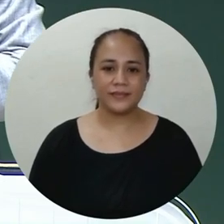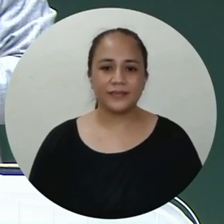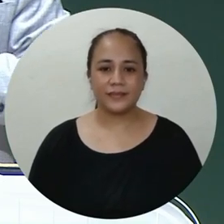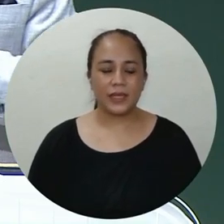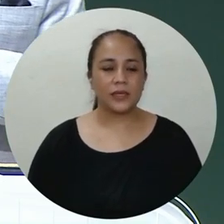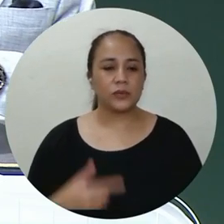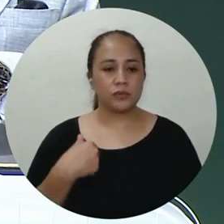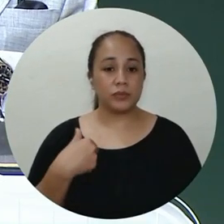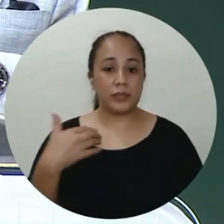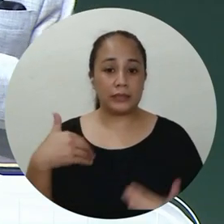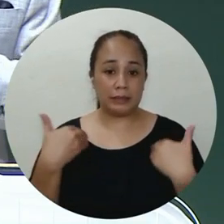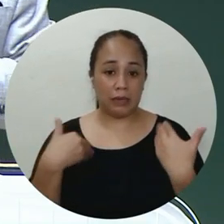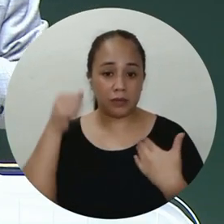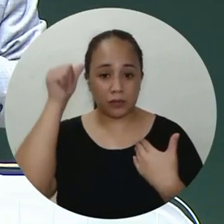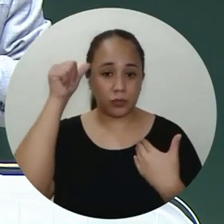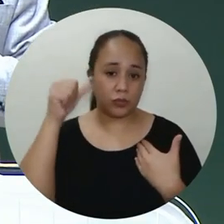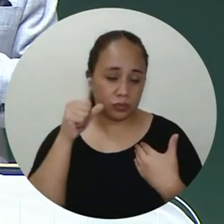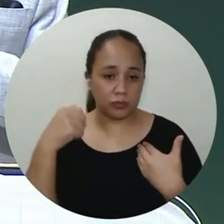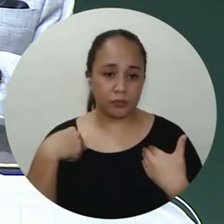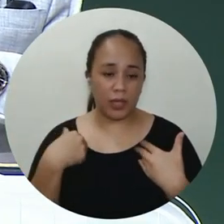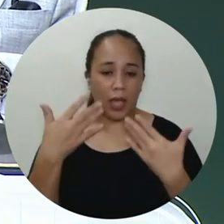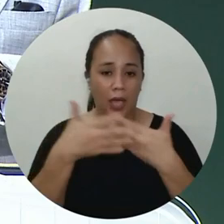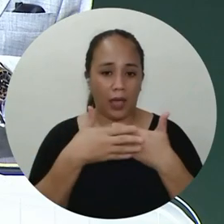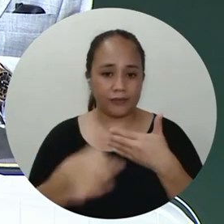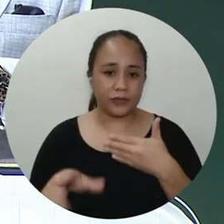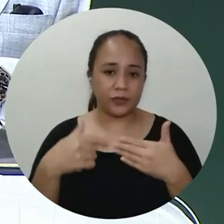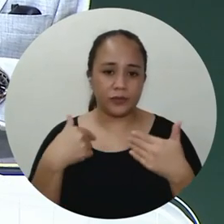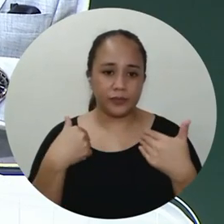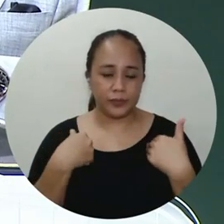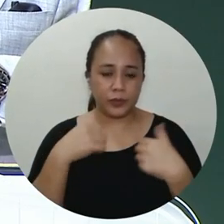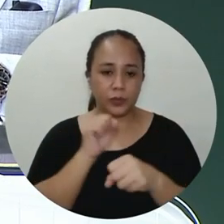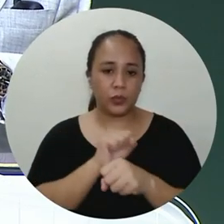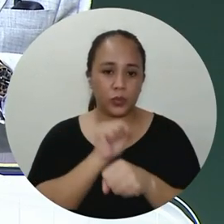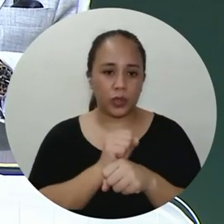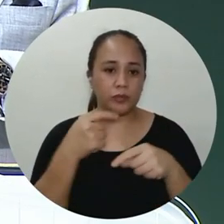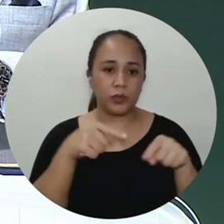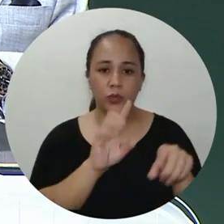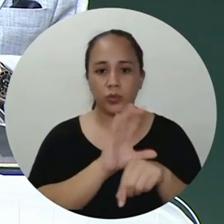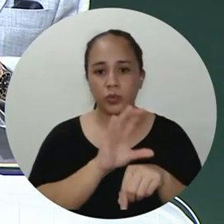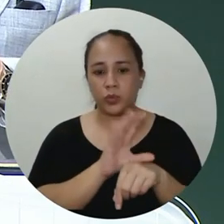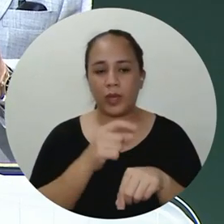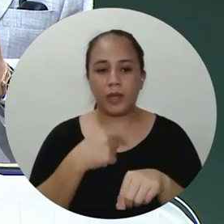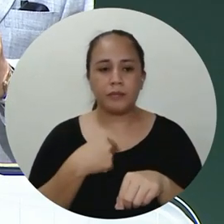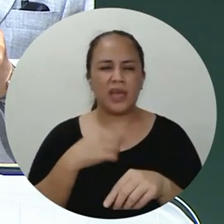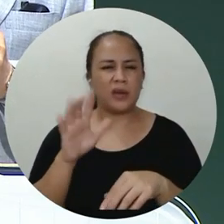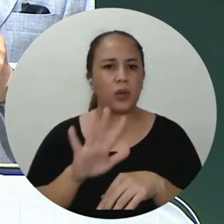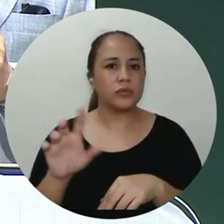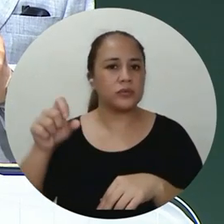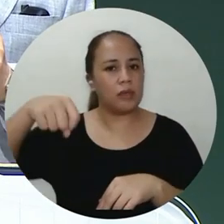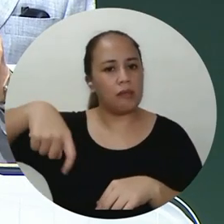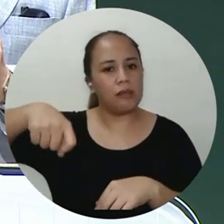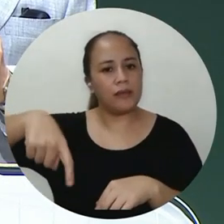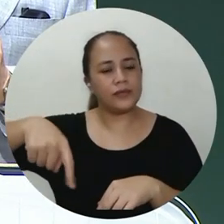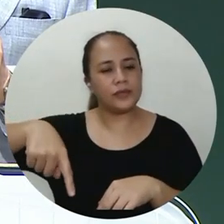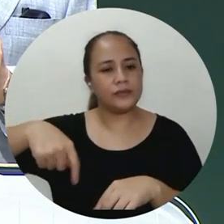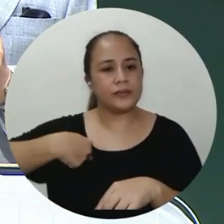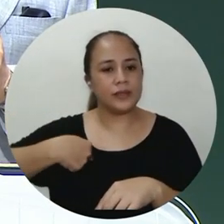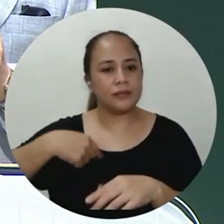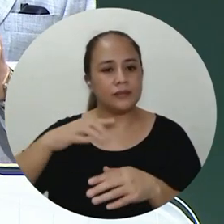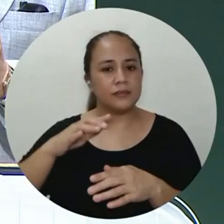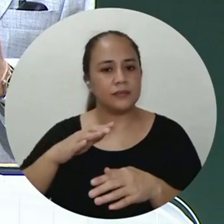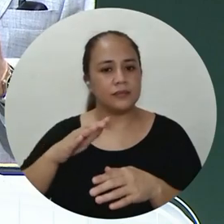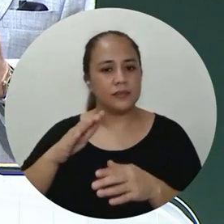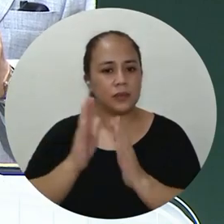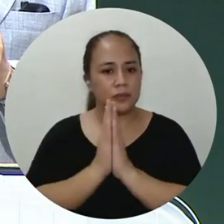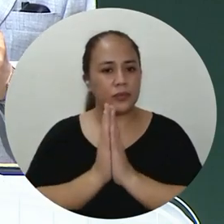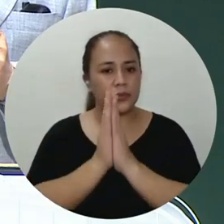a young adult, I would after work I would go to church and it would be about 11 p.m. and I would stay. 하나님 그래 기도 쉬겠어요. At church until